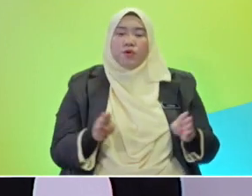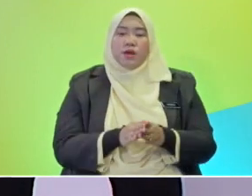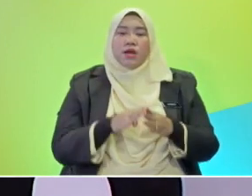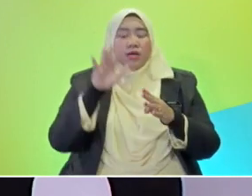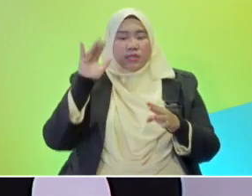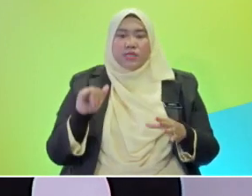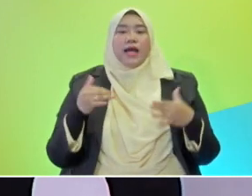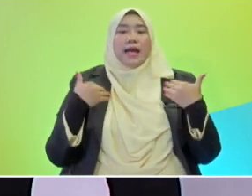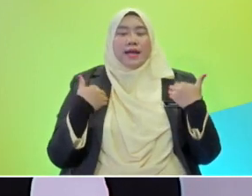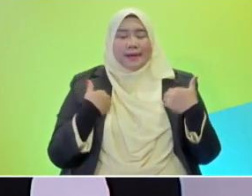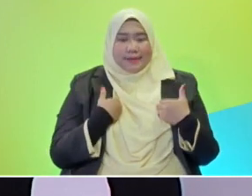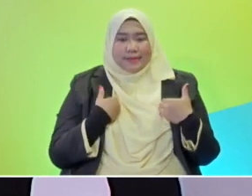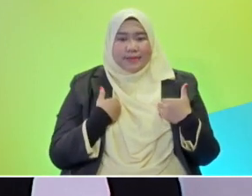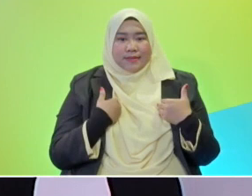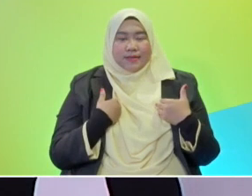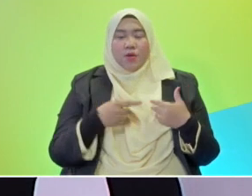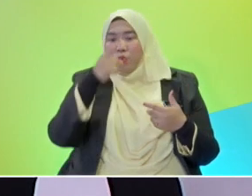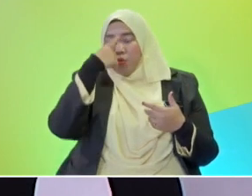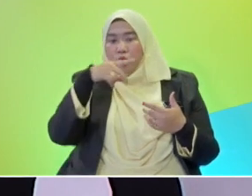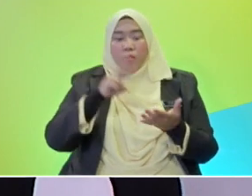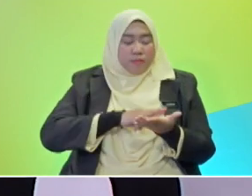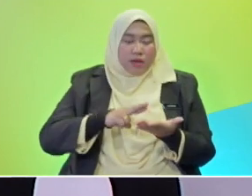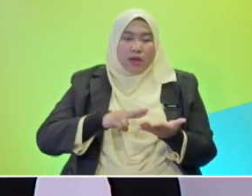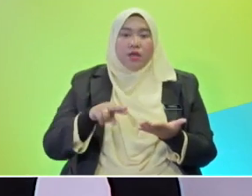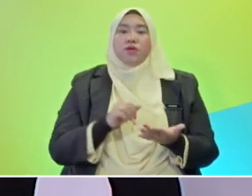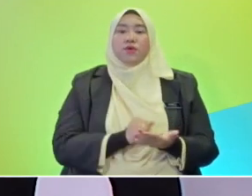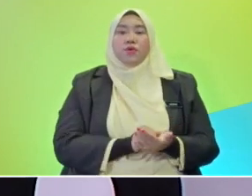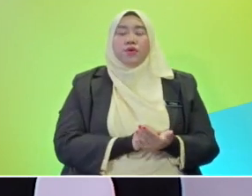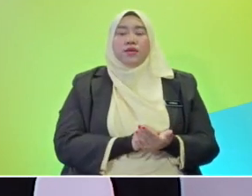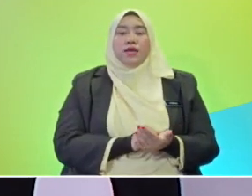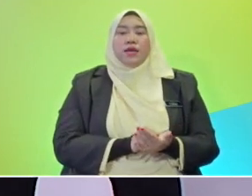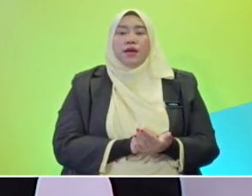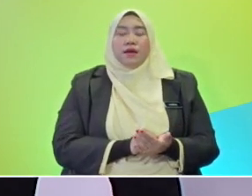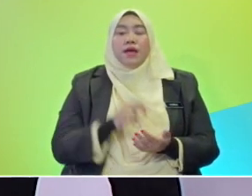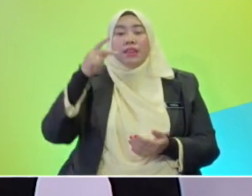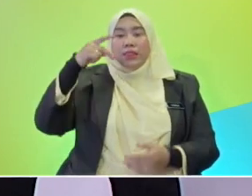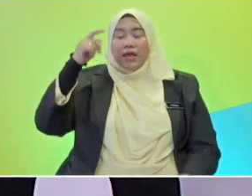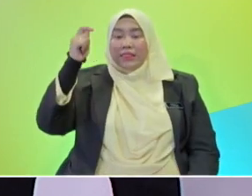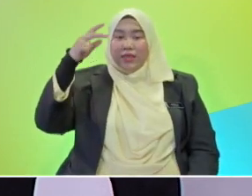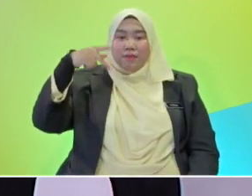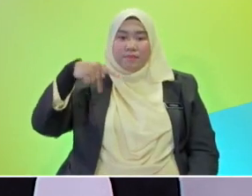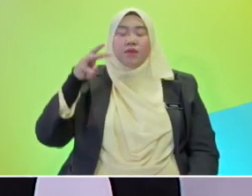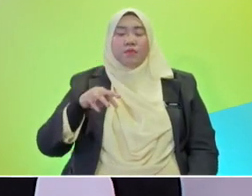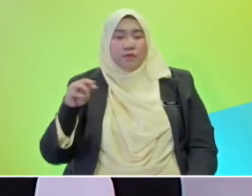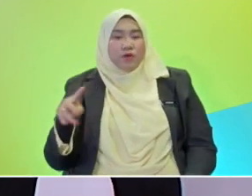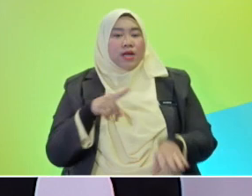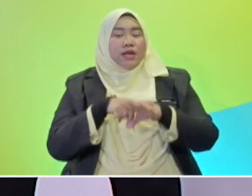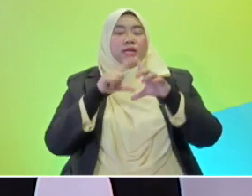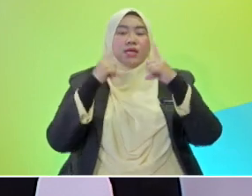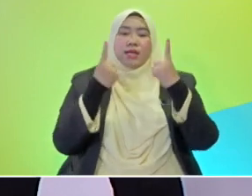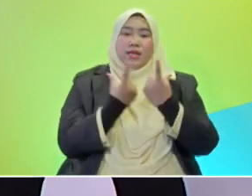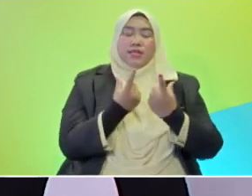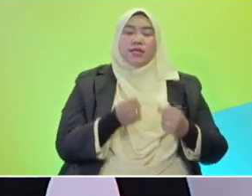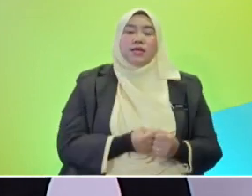format yang telah ditetapkan untuk mencapai ataupun mengisi penguasaan murid-murid di kelas kita